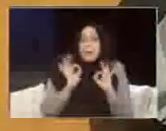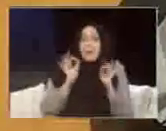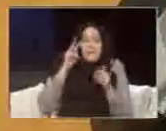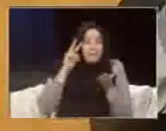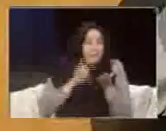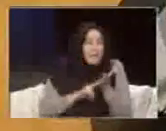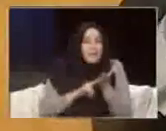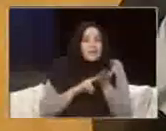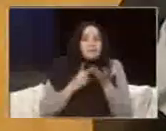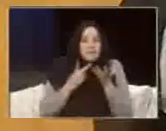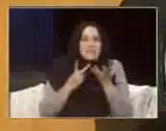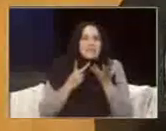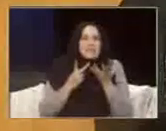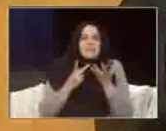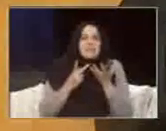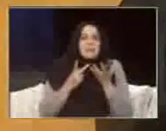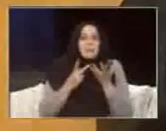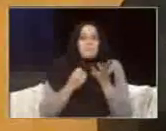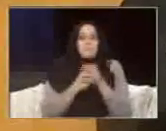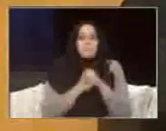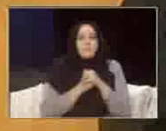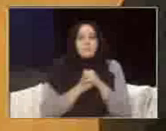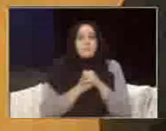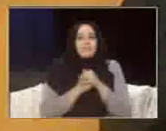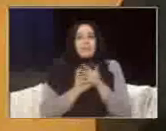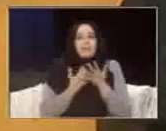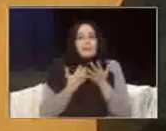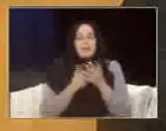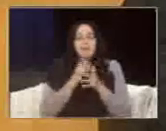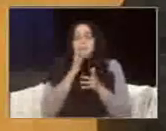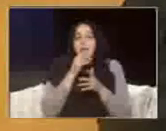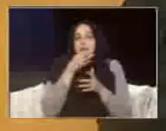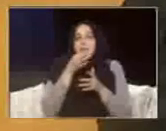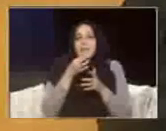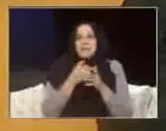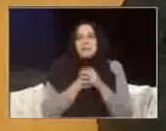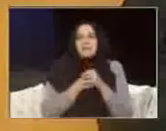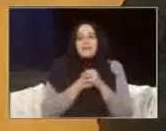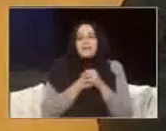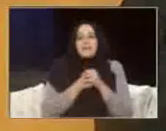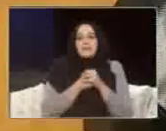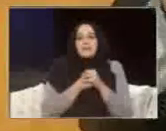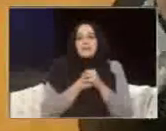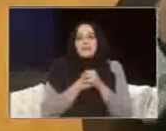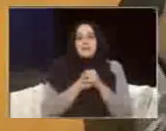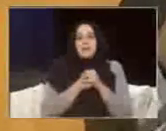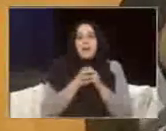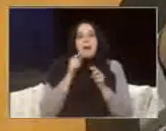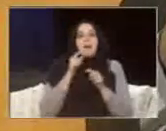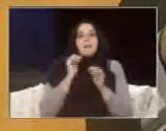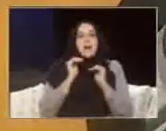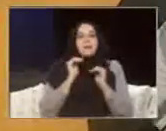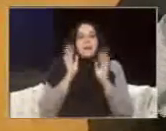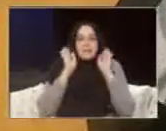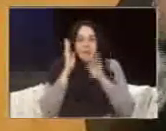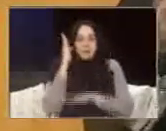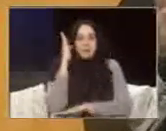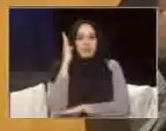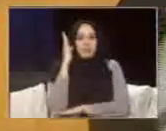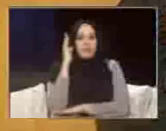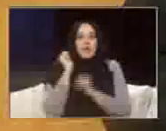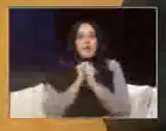هذا شوية راه كلام ما نقدرش نقول 100% محقق. يا لو كان صلي وقفة، يا لو كان